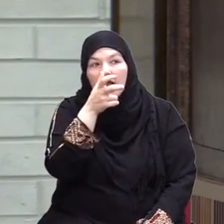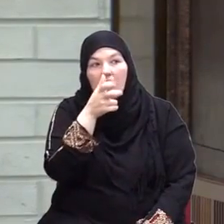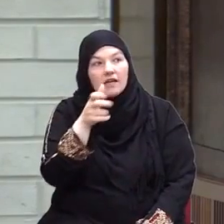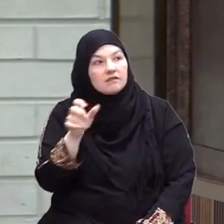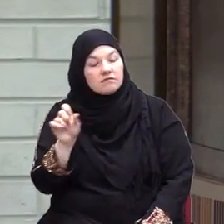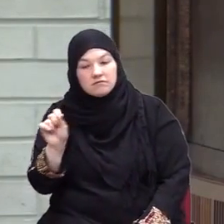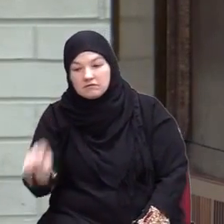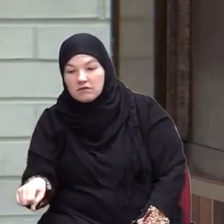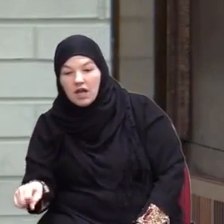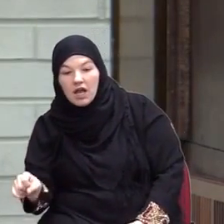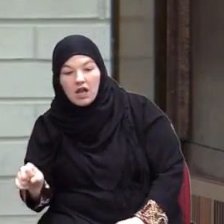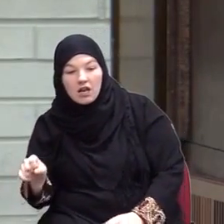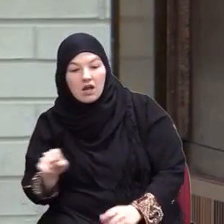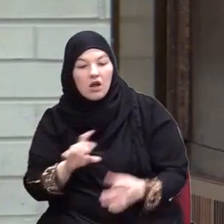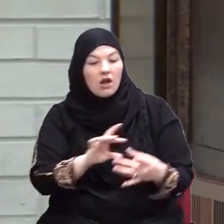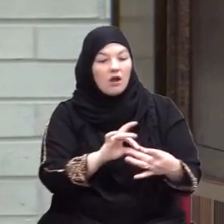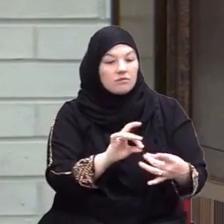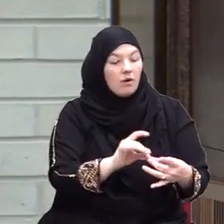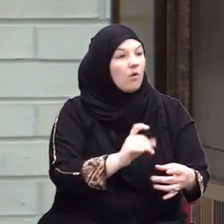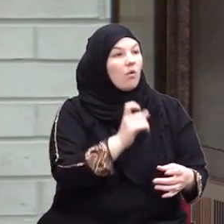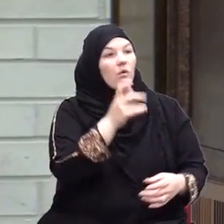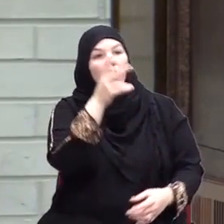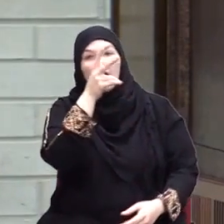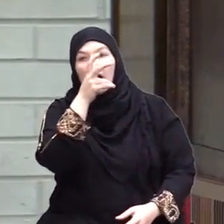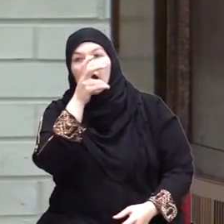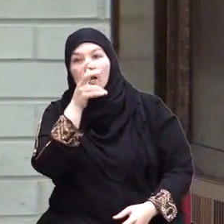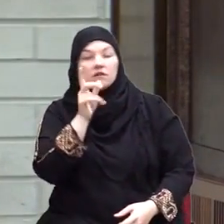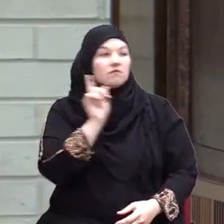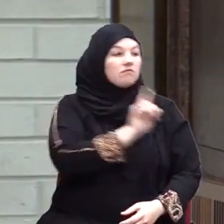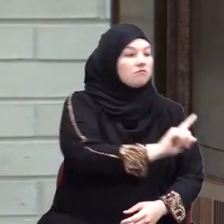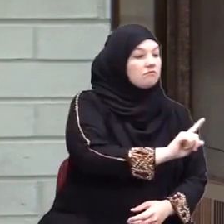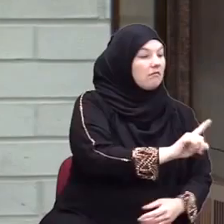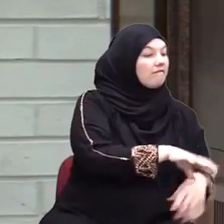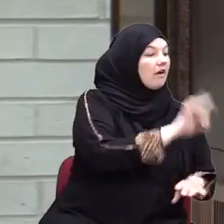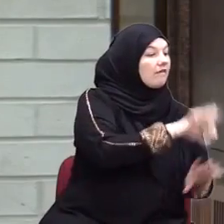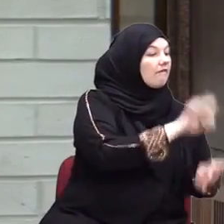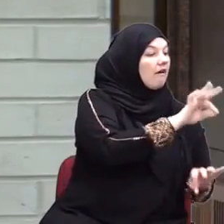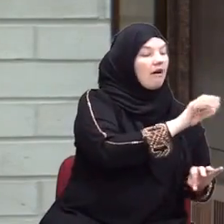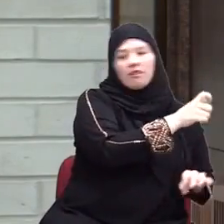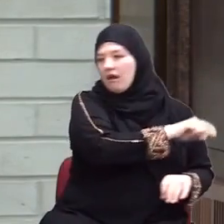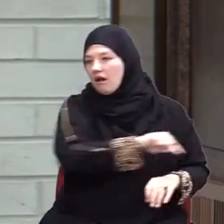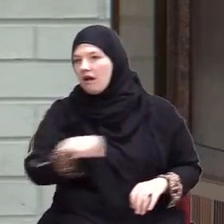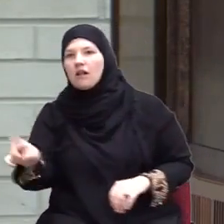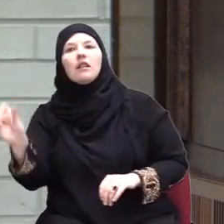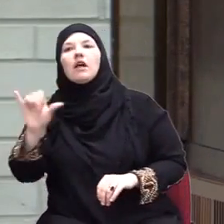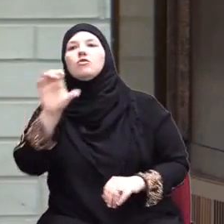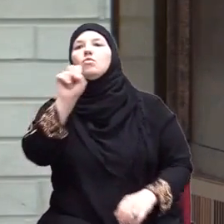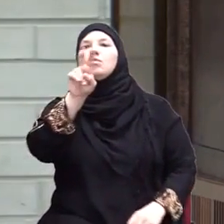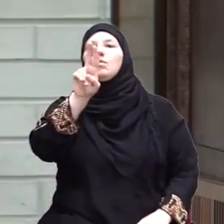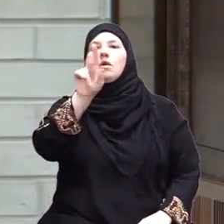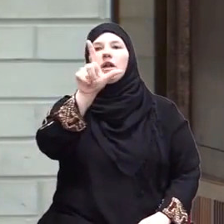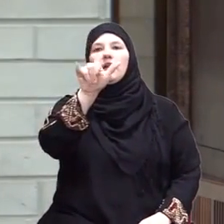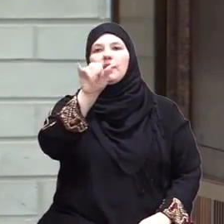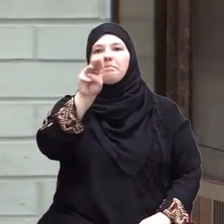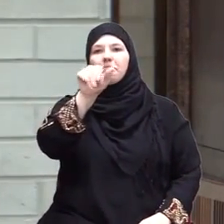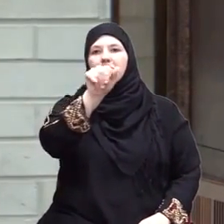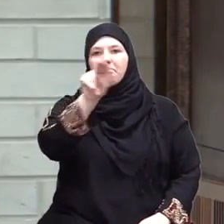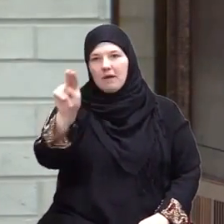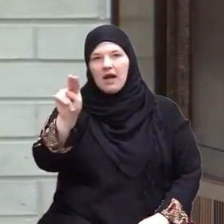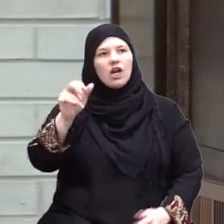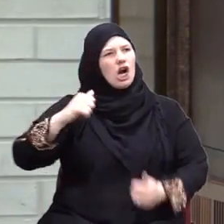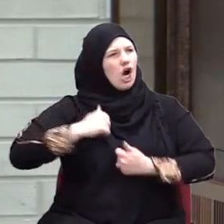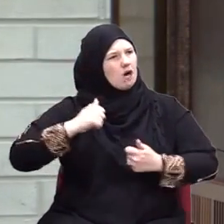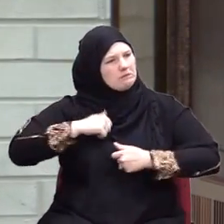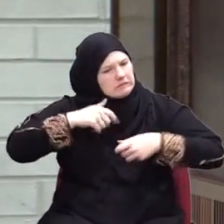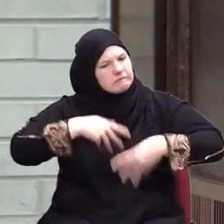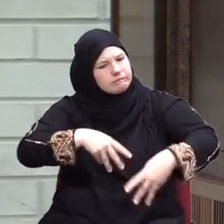its community when Solomon was walking with his army, right? لَا يَحْتِمَنَّكُمْ سُلَيْمَانُ وَجُنُودُهُ وَهُمْ